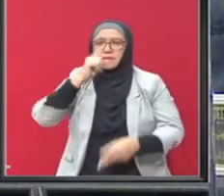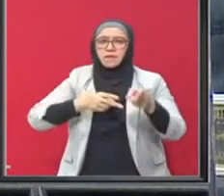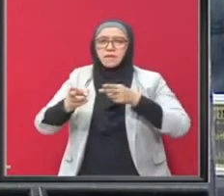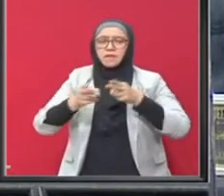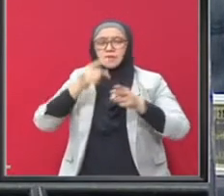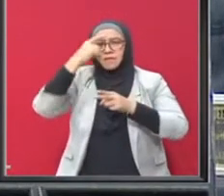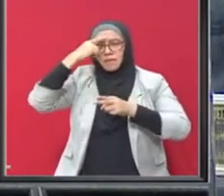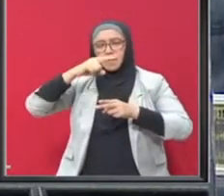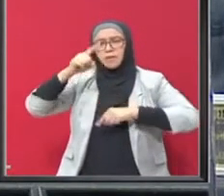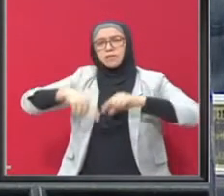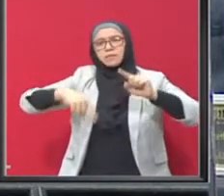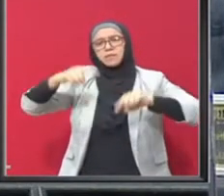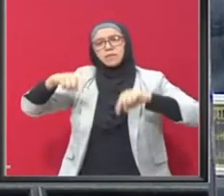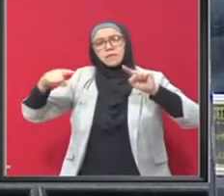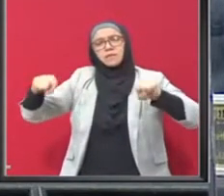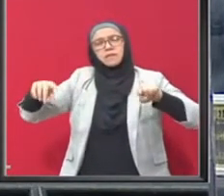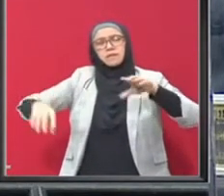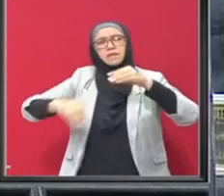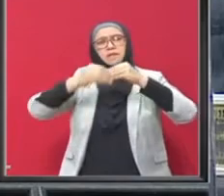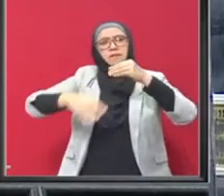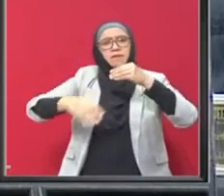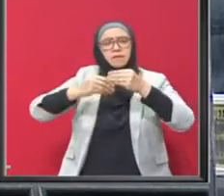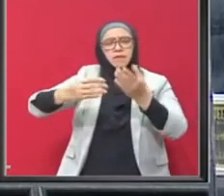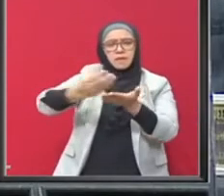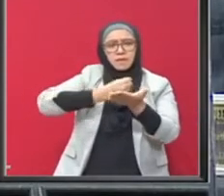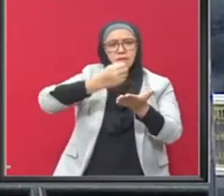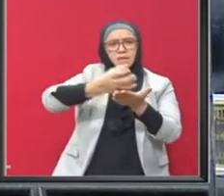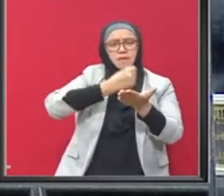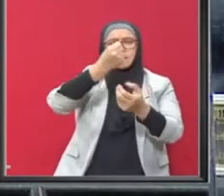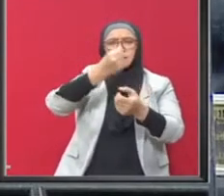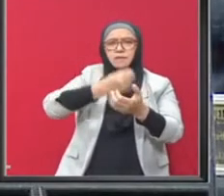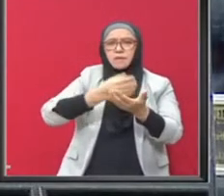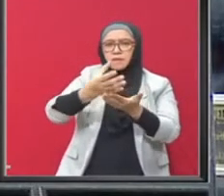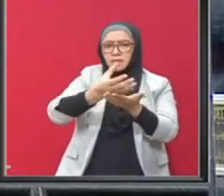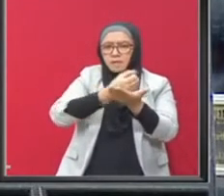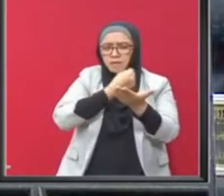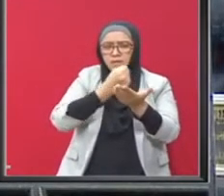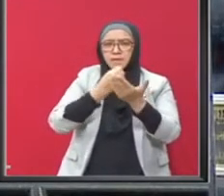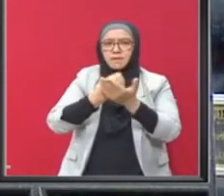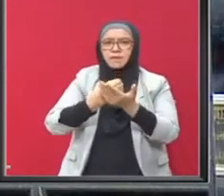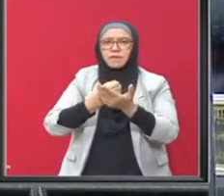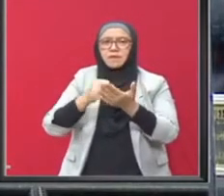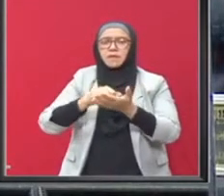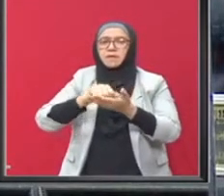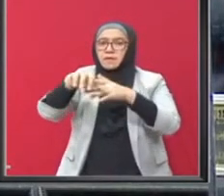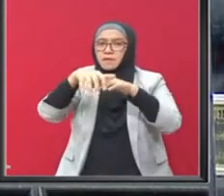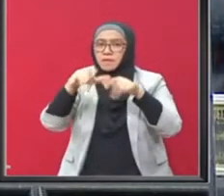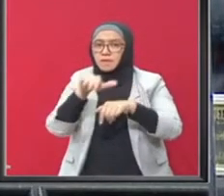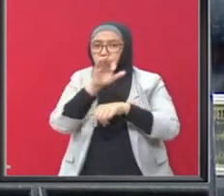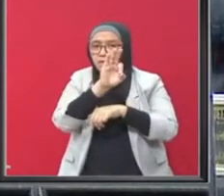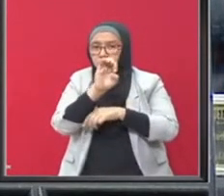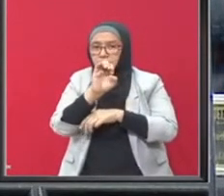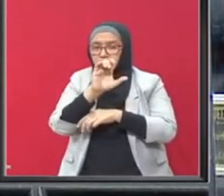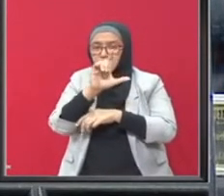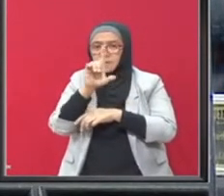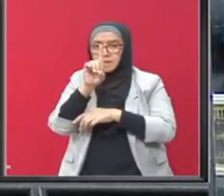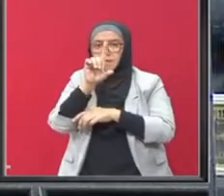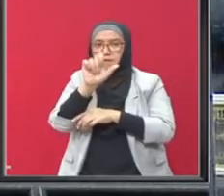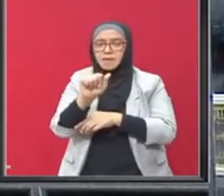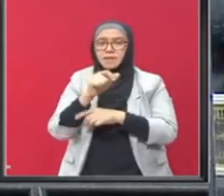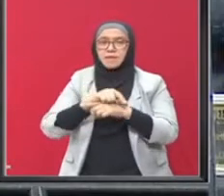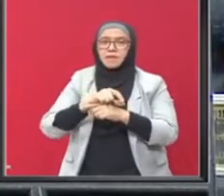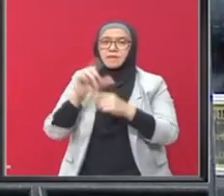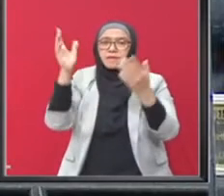bagaikan dan juga meningkatkan pendapatan mereka Vera kerajaan menurut kertas putih hewan tidak bertangkai daun muda ini godaan